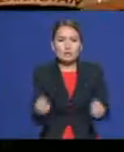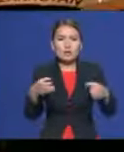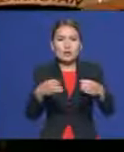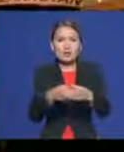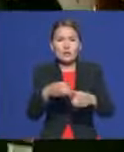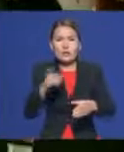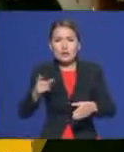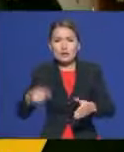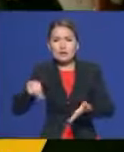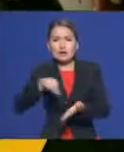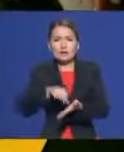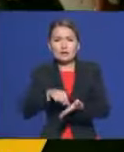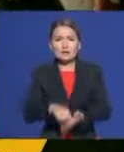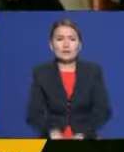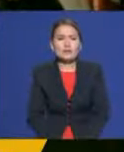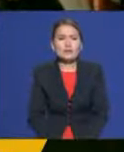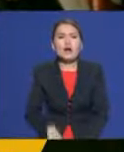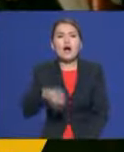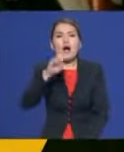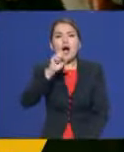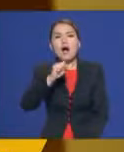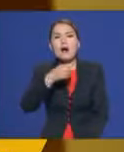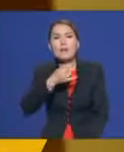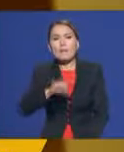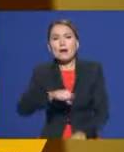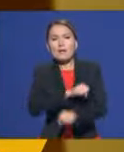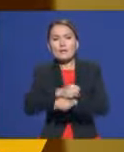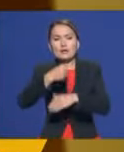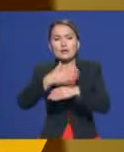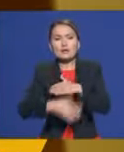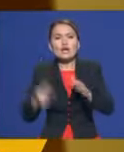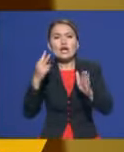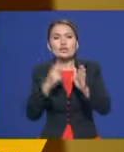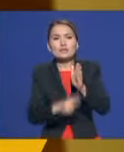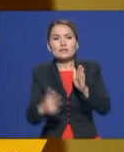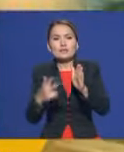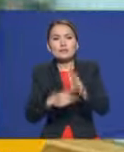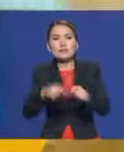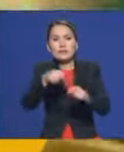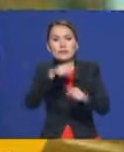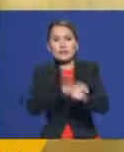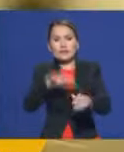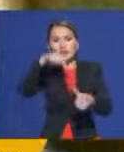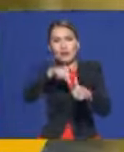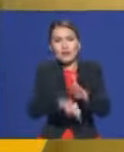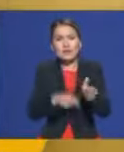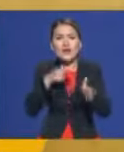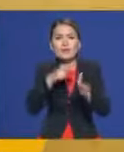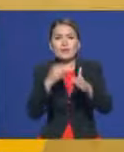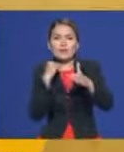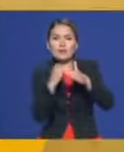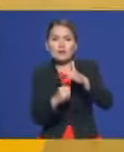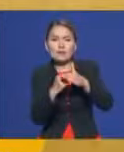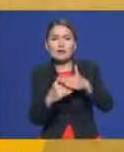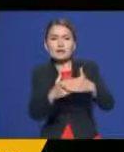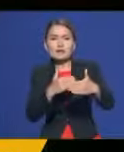Арнайы тактикалық оқу-жаттығудың Абай бекетінде өтуі бекер емес. Себебі 78 метр тереңдікте орналасқан метро бекетінде апат бола қалған